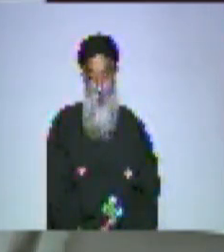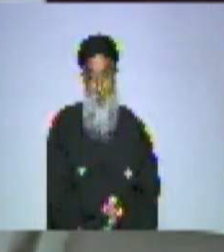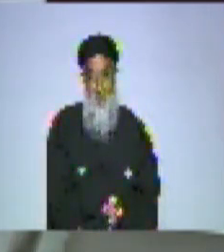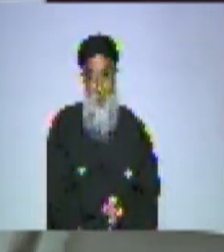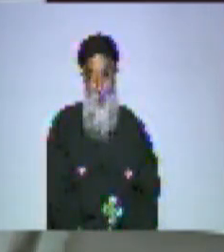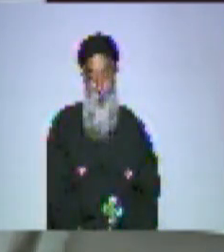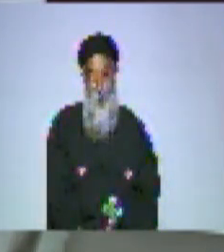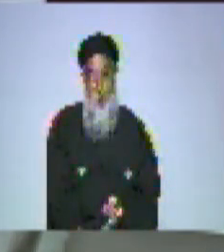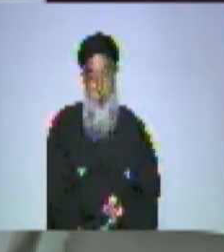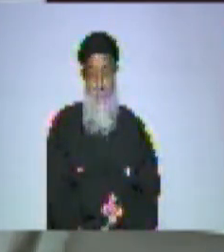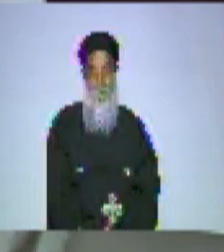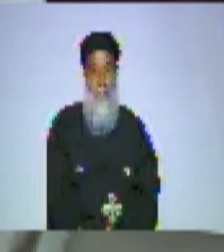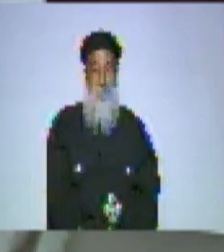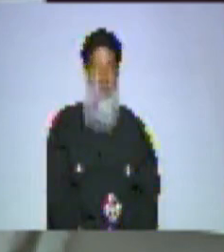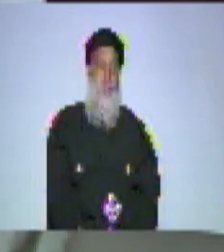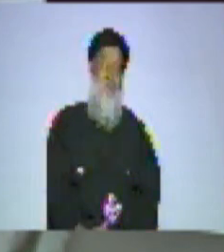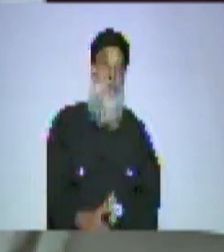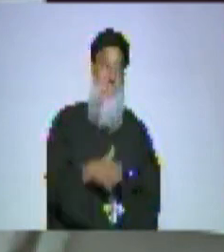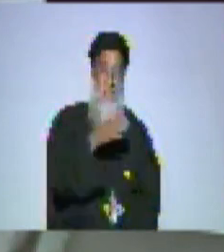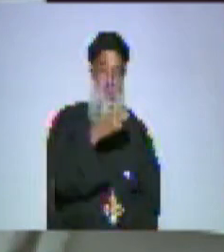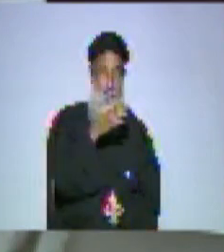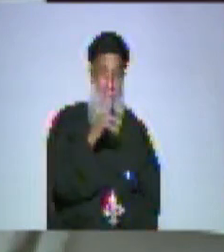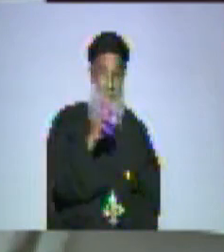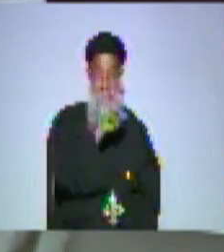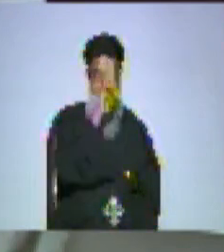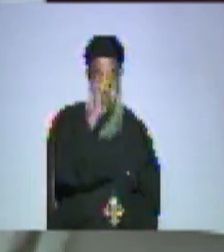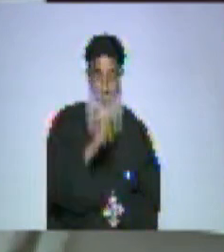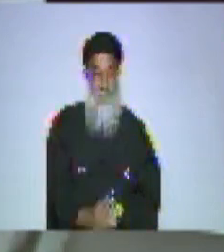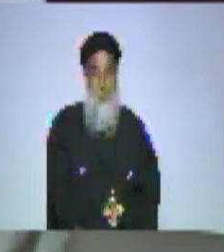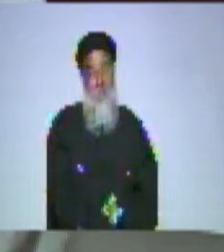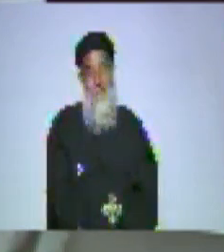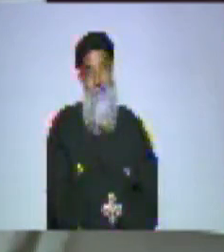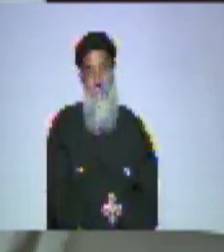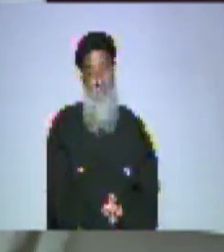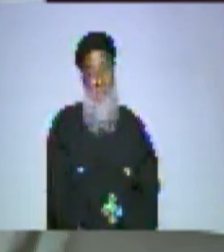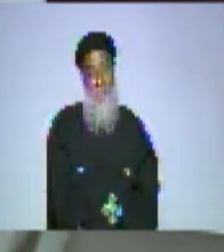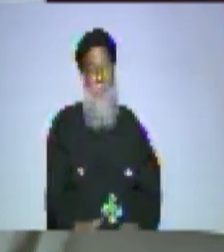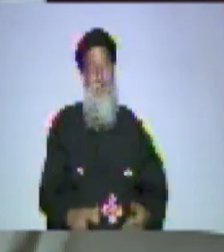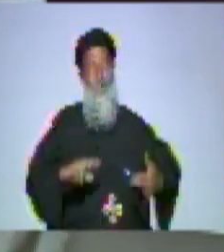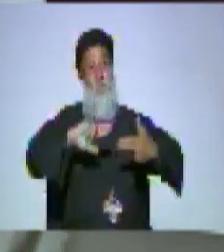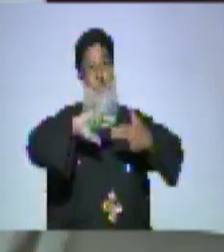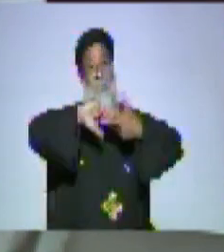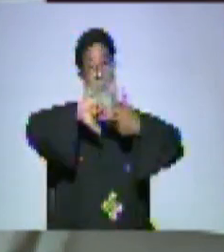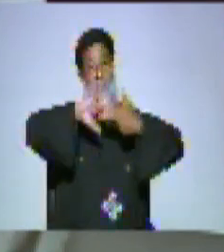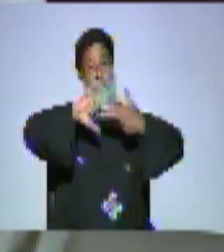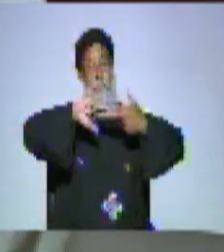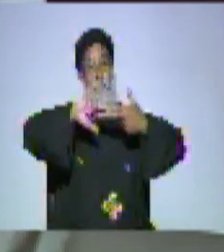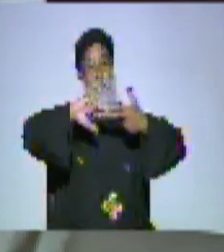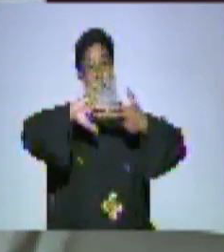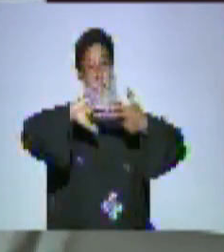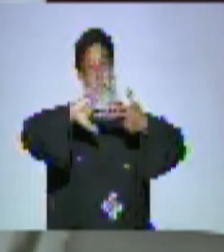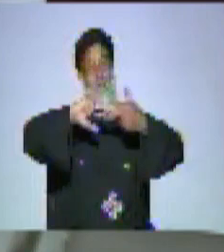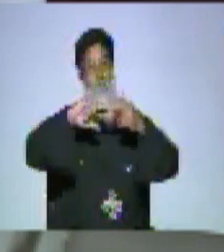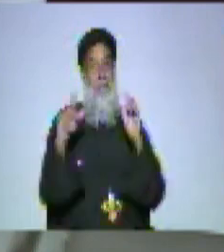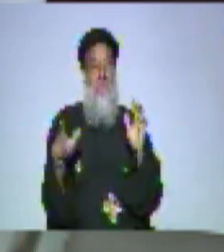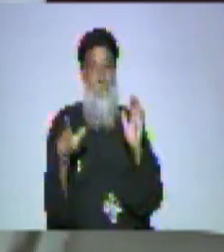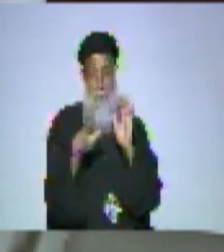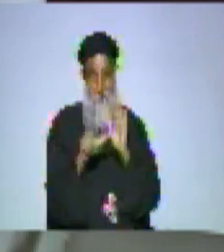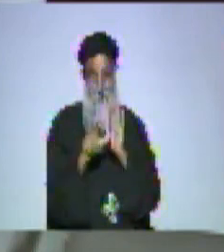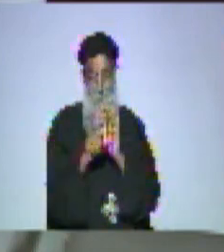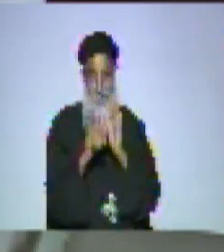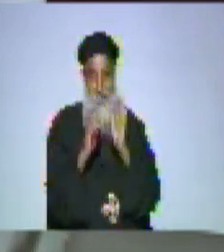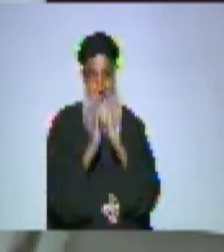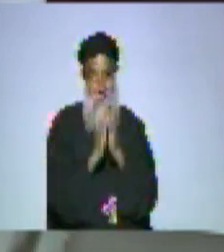دلوقتي لما كان ابونا بيقول لك على موضوع الصلح والحاجات اللي تخش